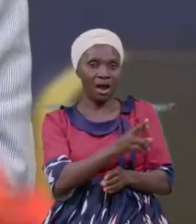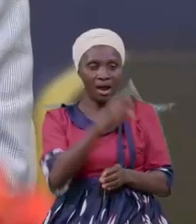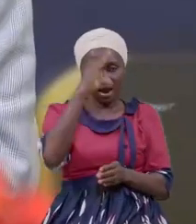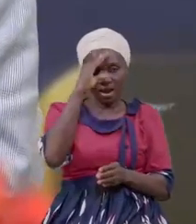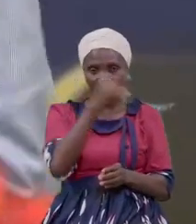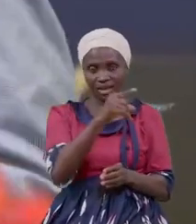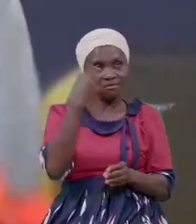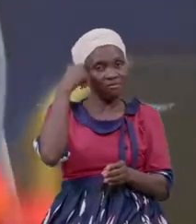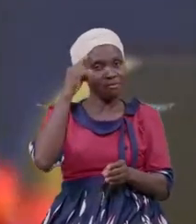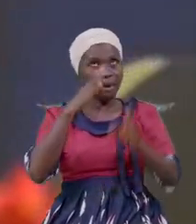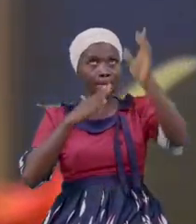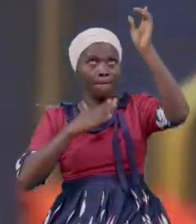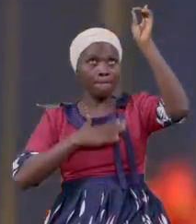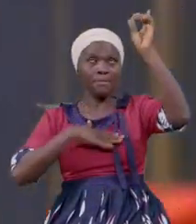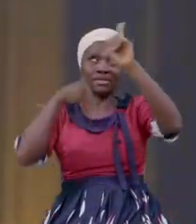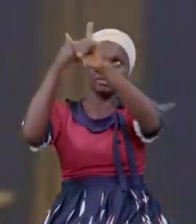pour